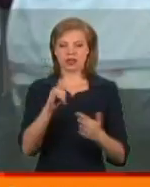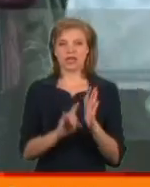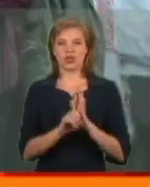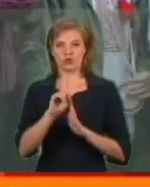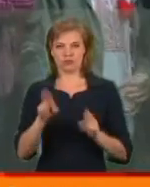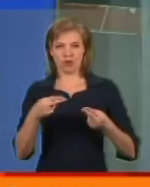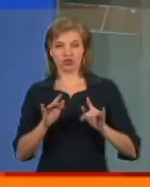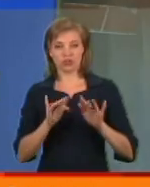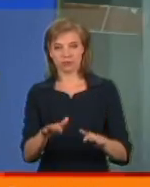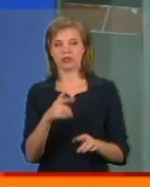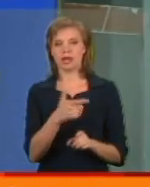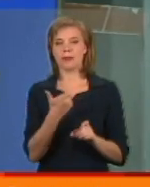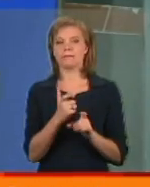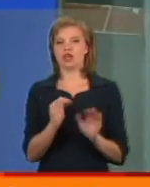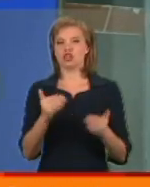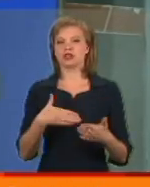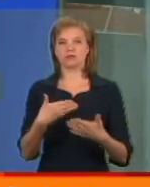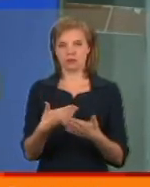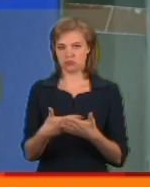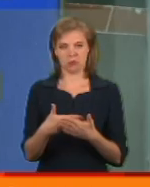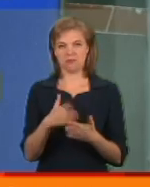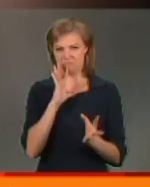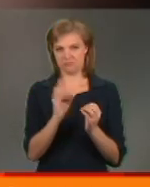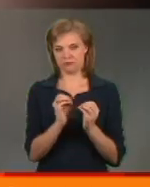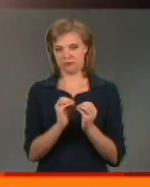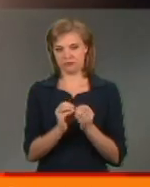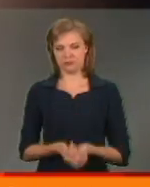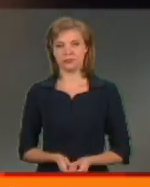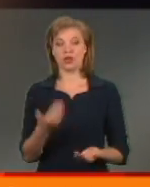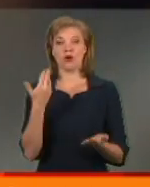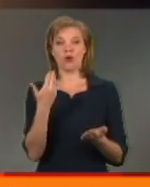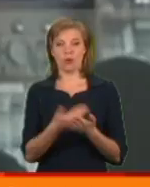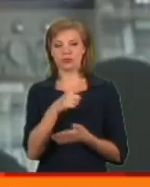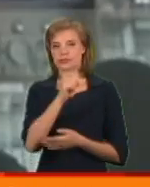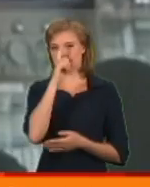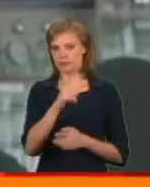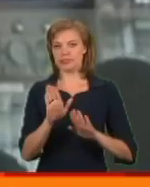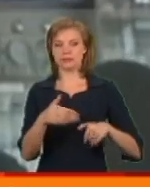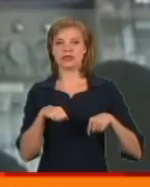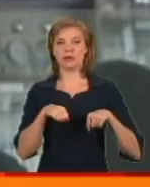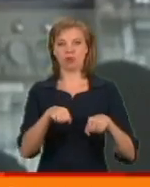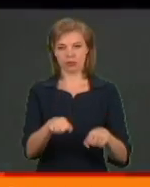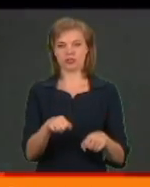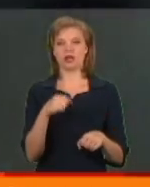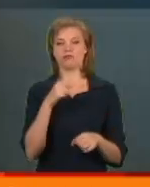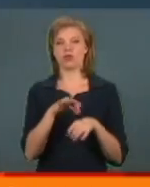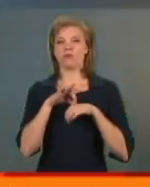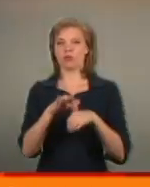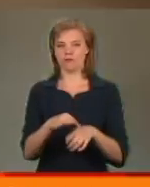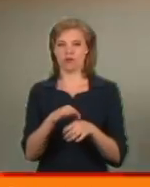розпочатого слідства менш активною в школі Марія не стала. Ось вона за місяць після побиття Поліни